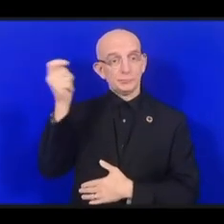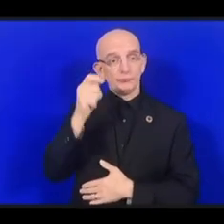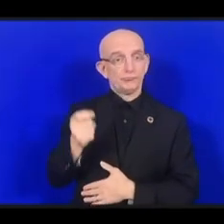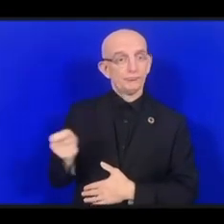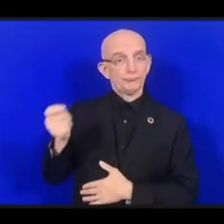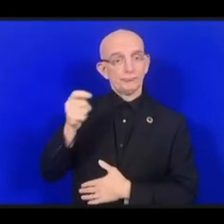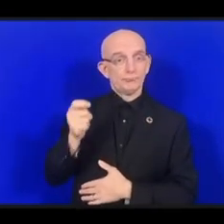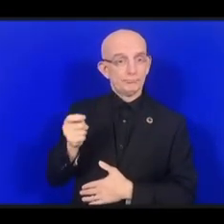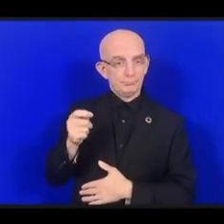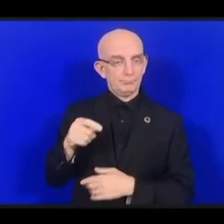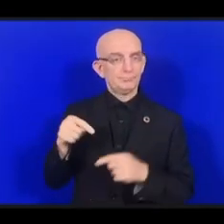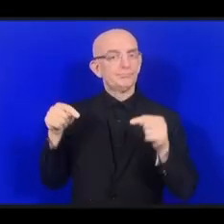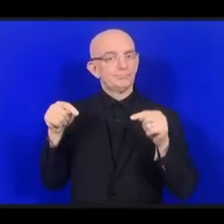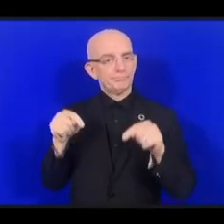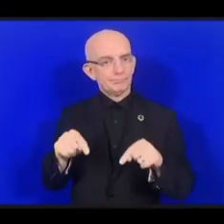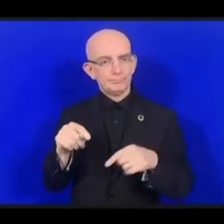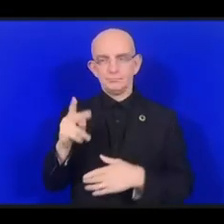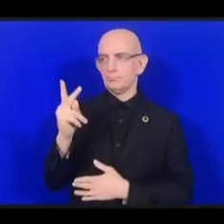bonds。